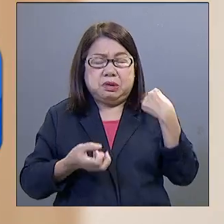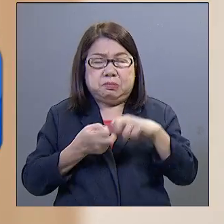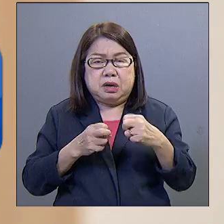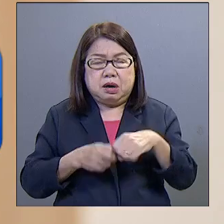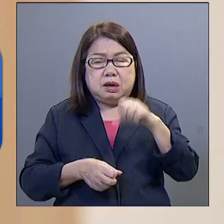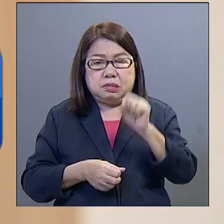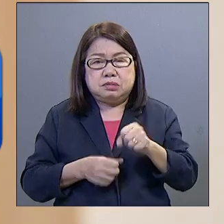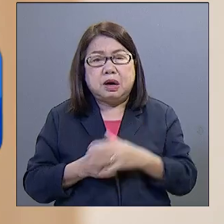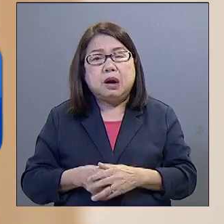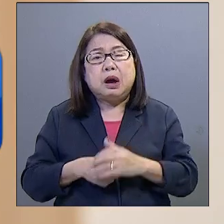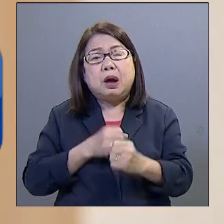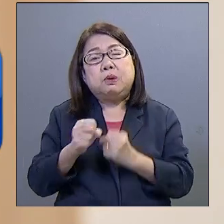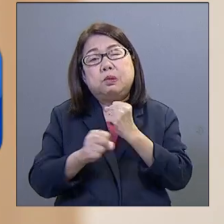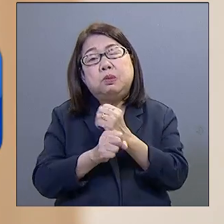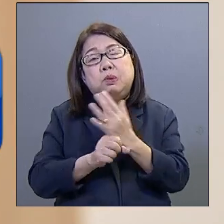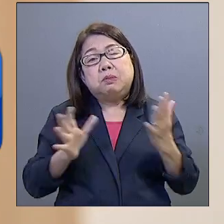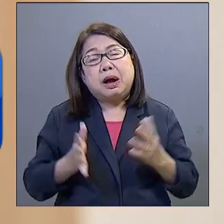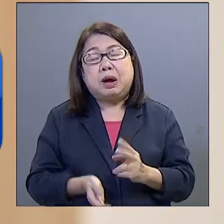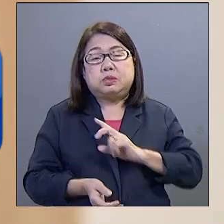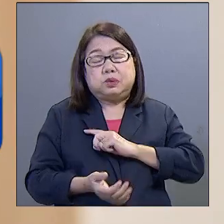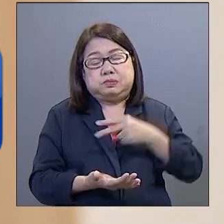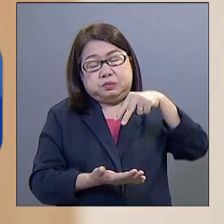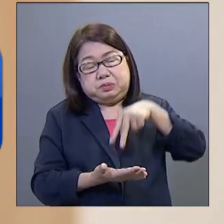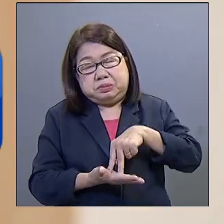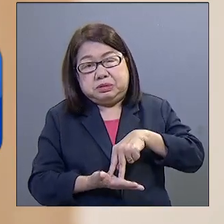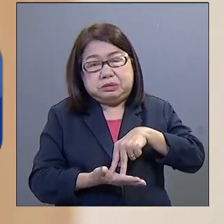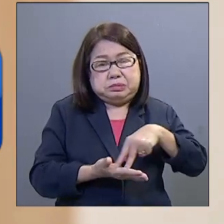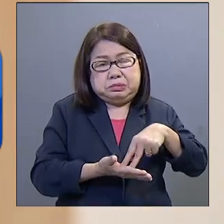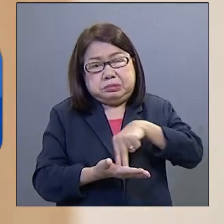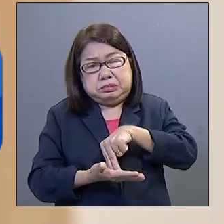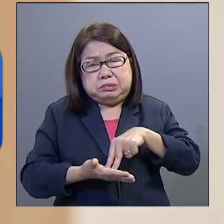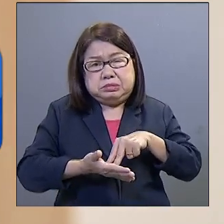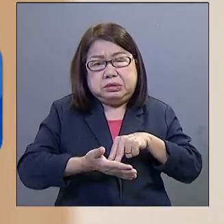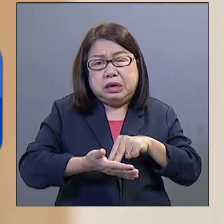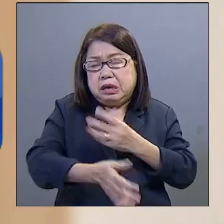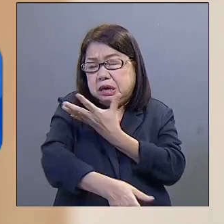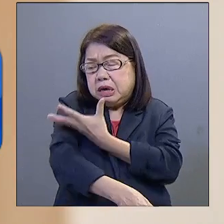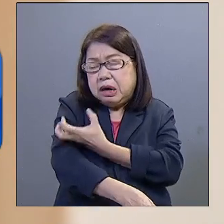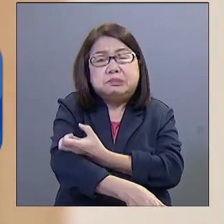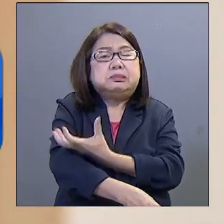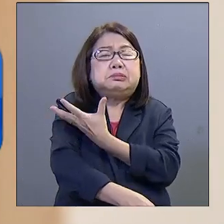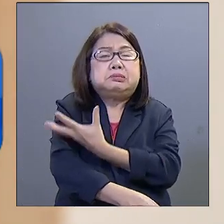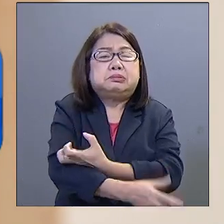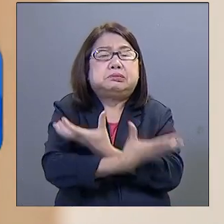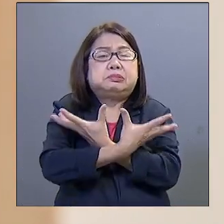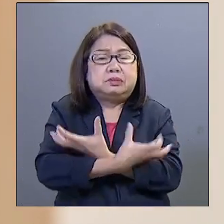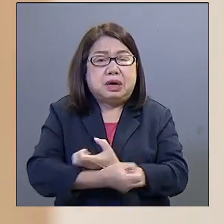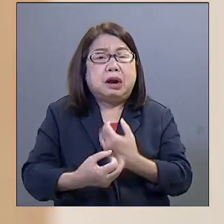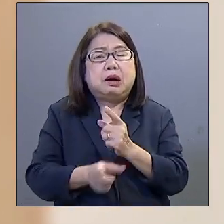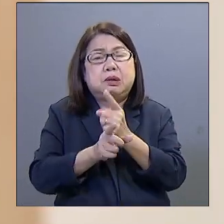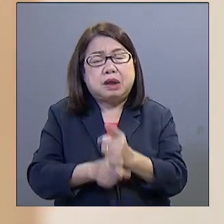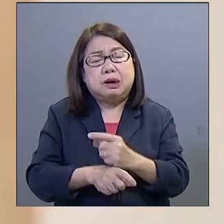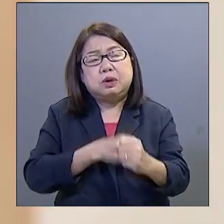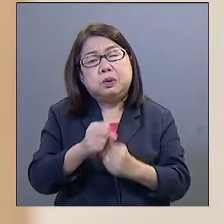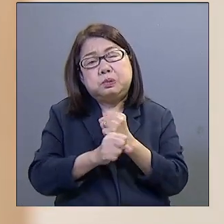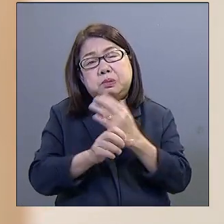ที่บอกว่ายิ่งอายุเยอะเนาะปัญหาการทรงตัวความแข็งแรงของกล้ามเนื้ออย่างเงี้ยค่ะก็จะเสื่อมถอยไปตามอายุนะคะเพราะฉะนั้นความสามารถใน